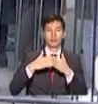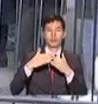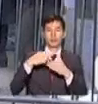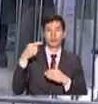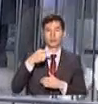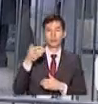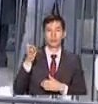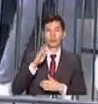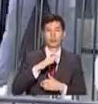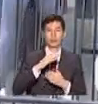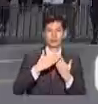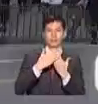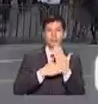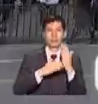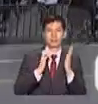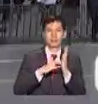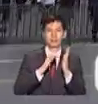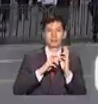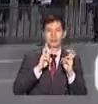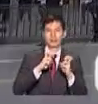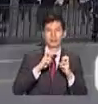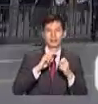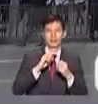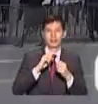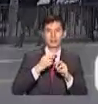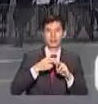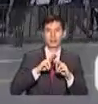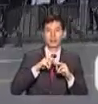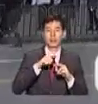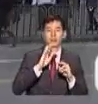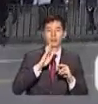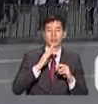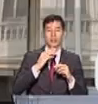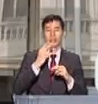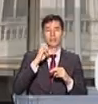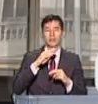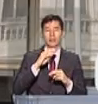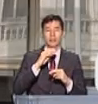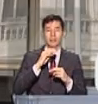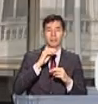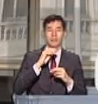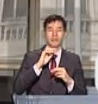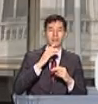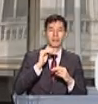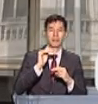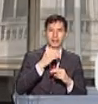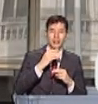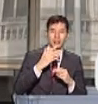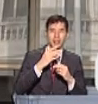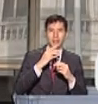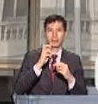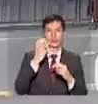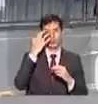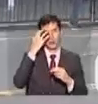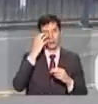штук керамической версии Galaxy S10 Plus, которая будет доступна в цветах аквамарин, оникс, перламутр,